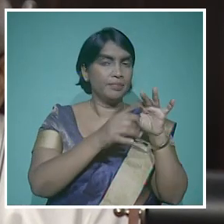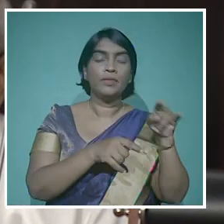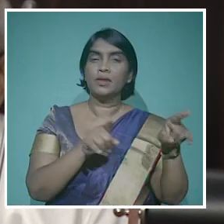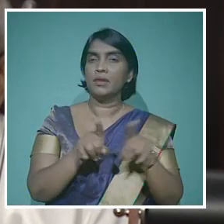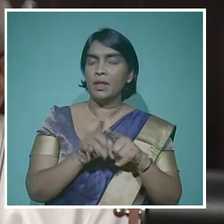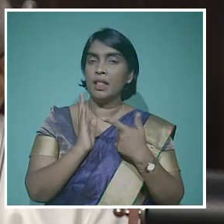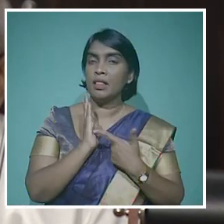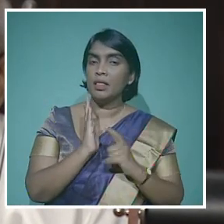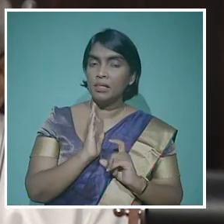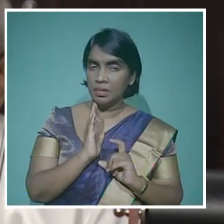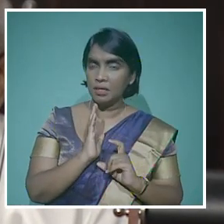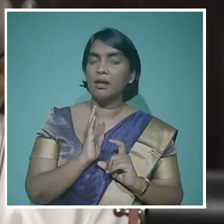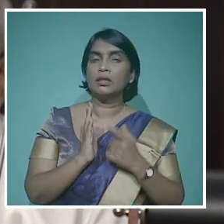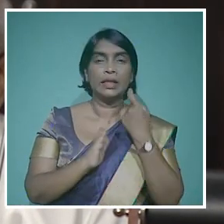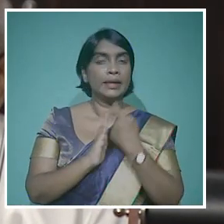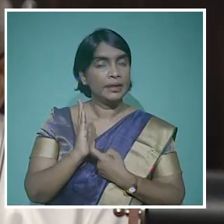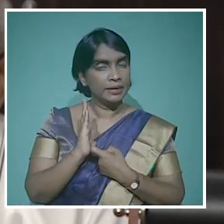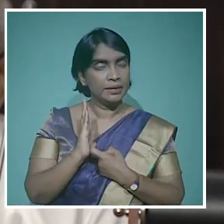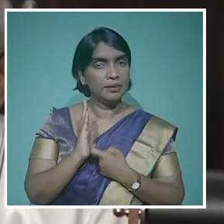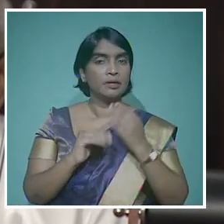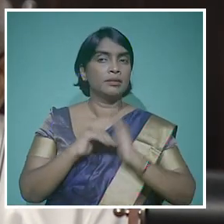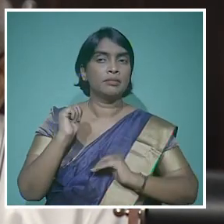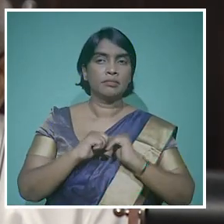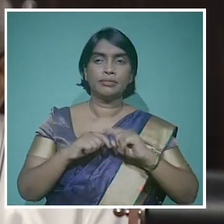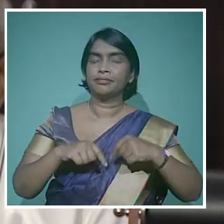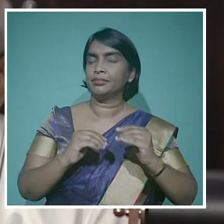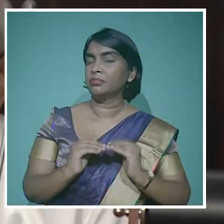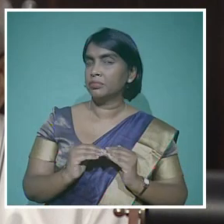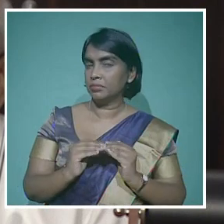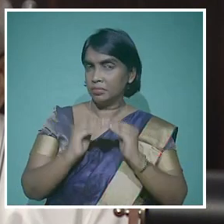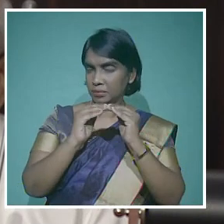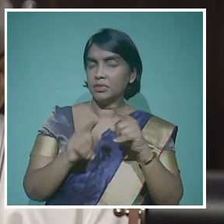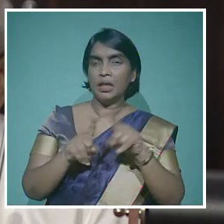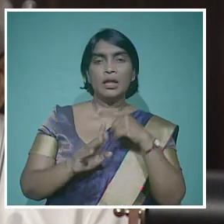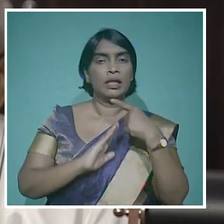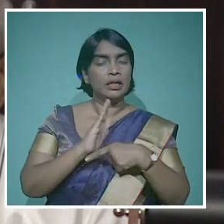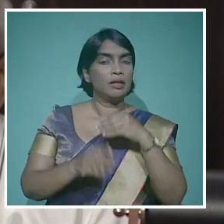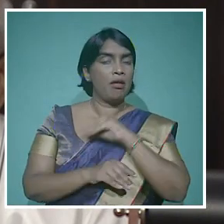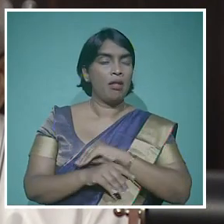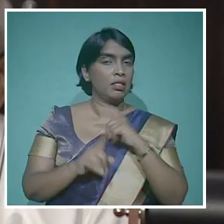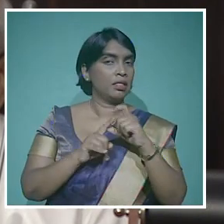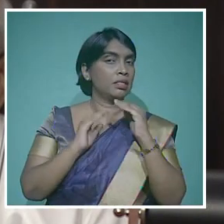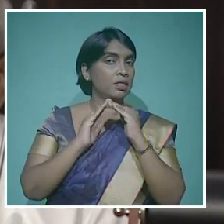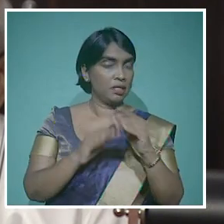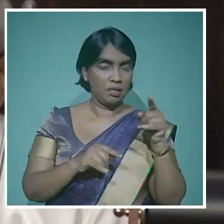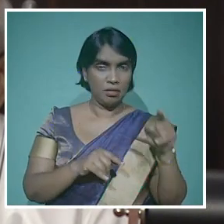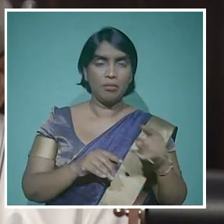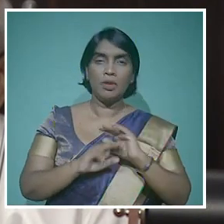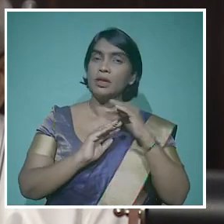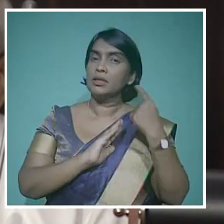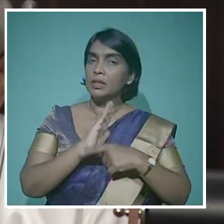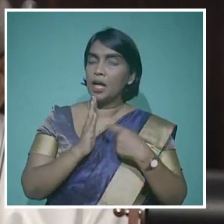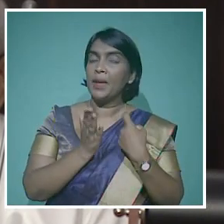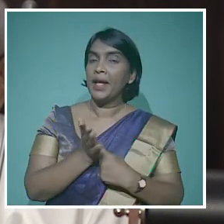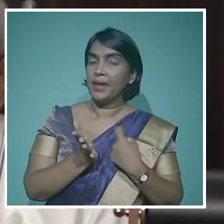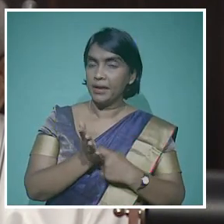අනුව තාක්ෂණය රෙගුලාසි ක්‍රියාවලියන් වැඩි දියුණු කිරීම හා දේශීය ආදායම් දෙපාර්තමේන්තුවේ ශ්‍රී ලංකා